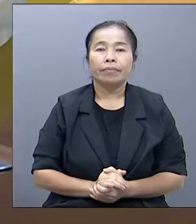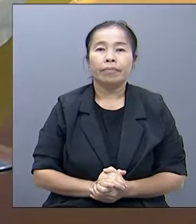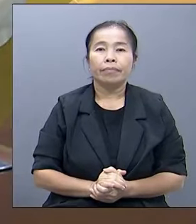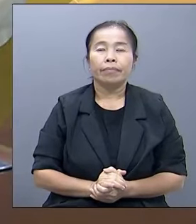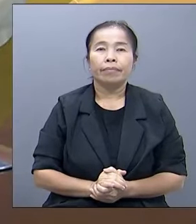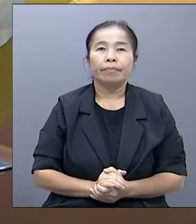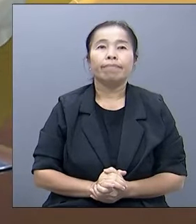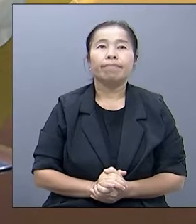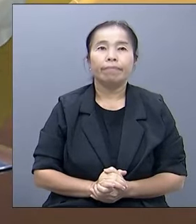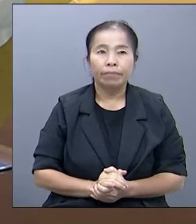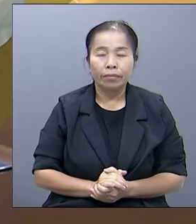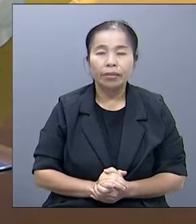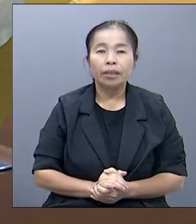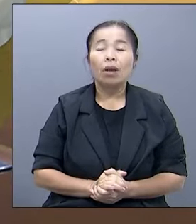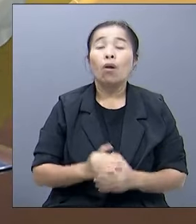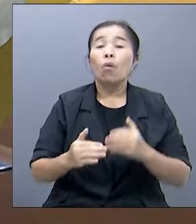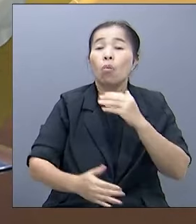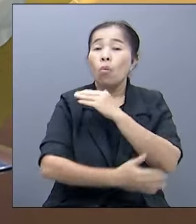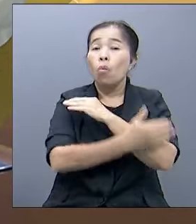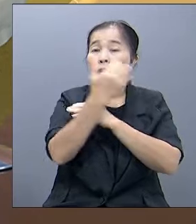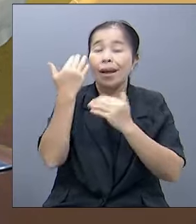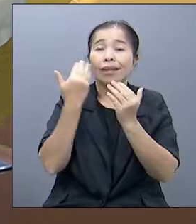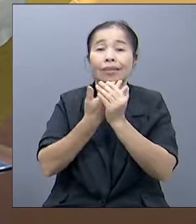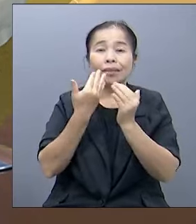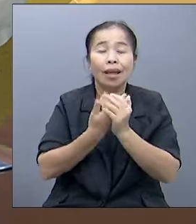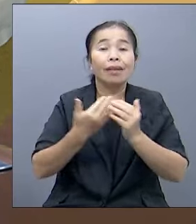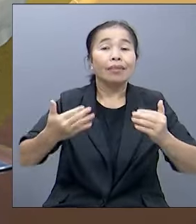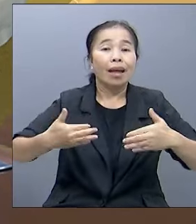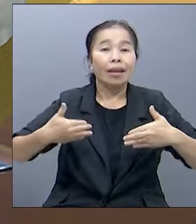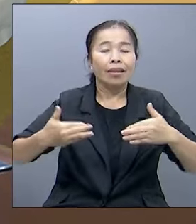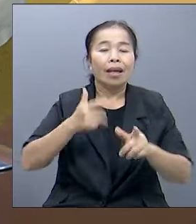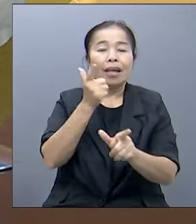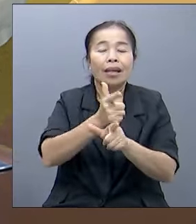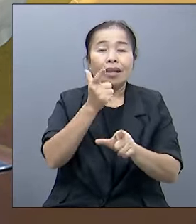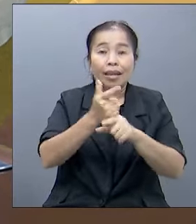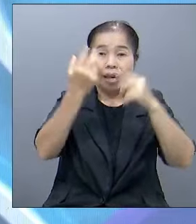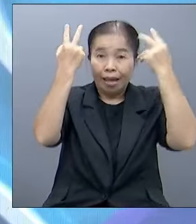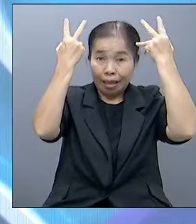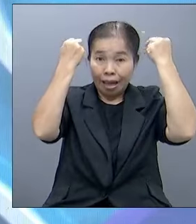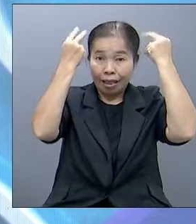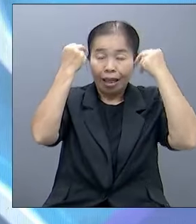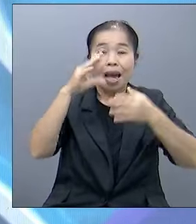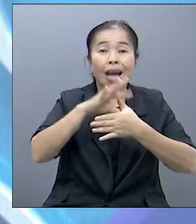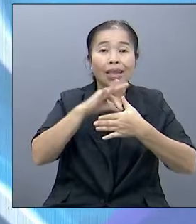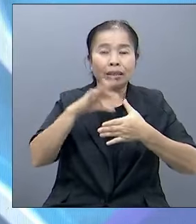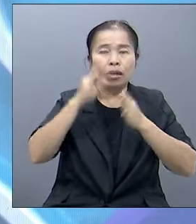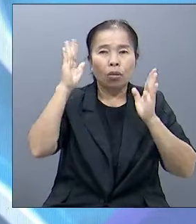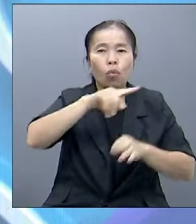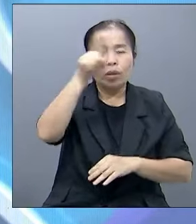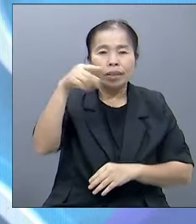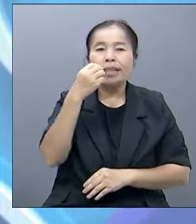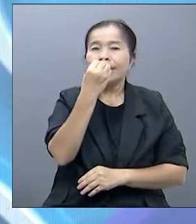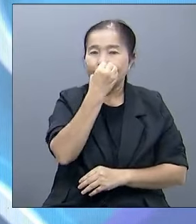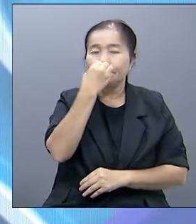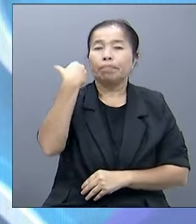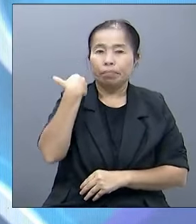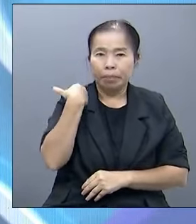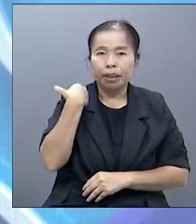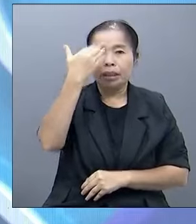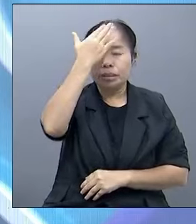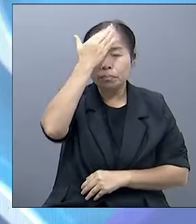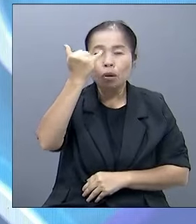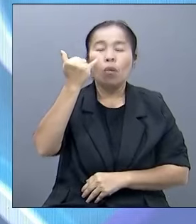ก็เป็นหนึ่งในโอกาสการสร้างรายได้นะครับการเลี้ยงกระต่ายเนื้อเนี่ยจริงๆก็ได้รับความนิยมนะในกลุ่มผู้บริโภคกระต่ายเนี่ยนะเพราะว่ากระต่ายมีโปรตีนสู